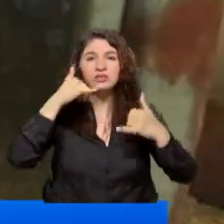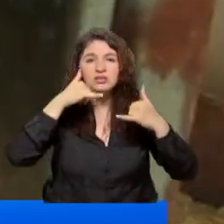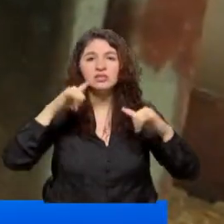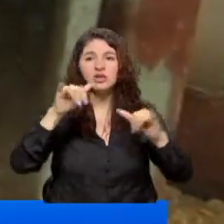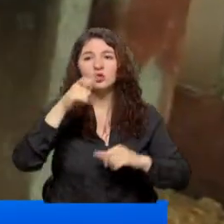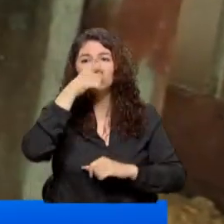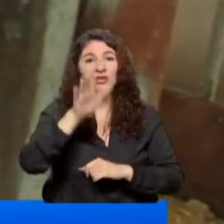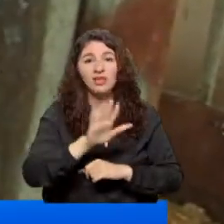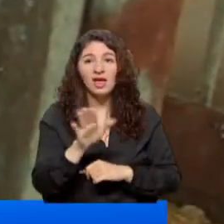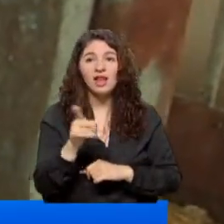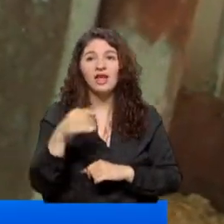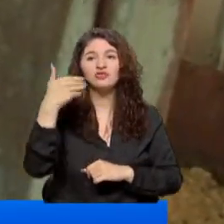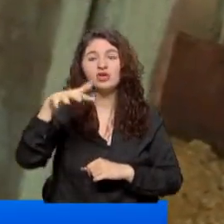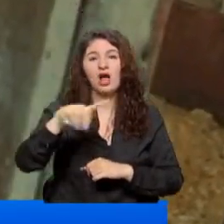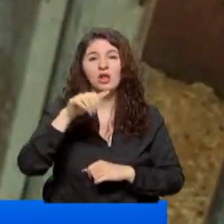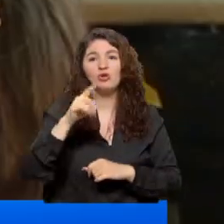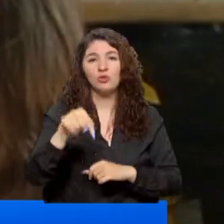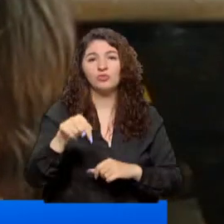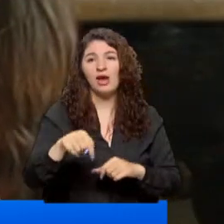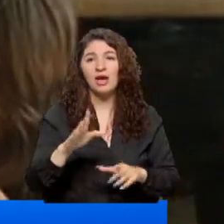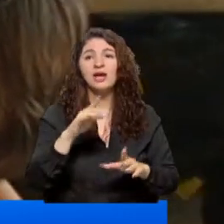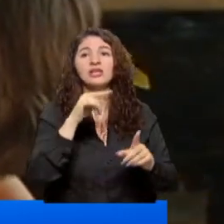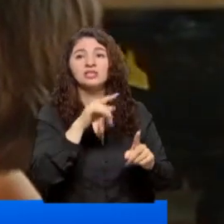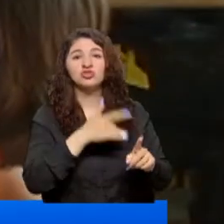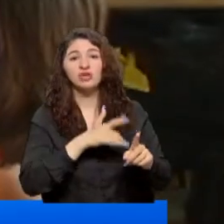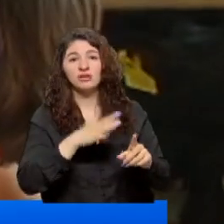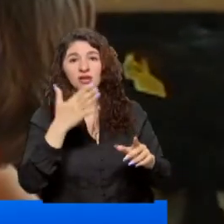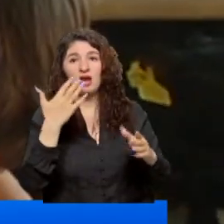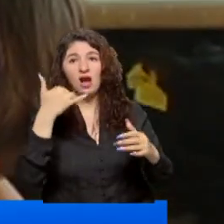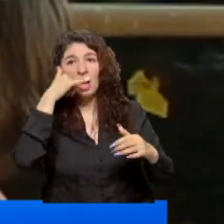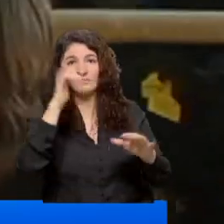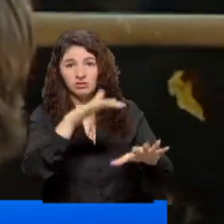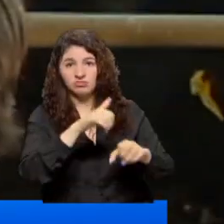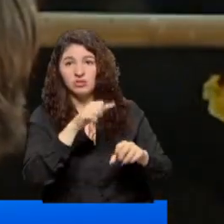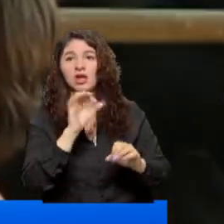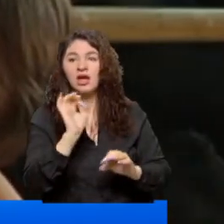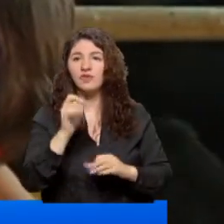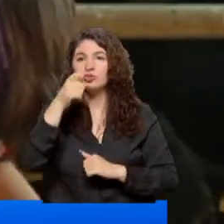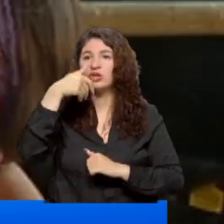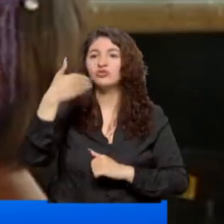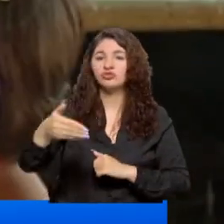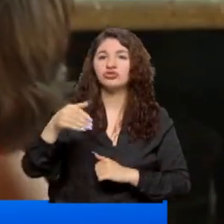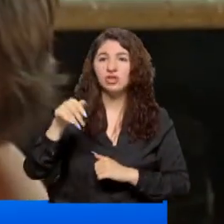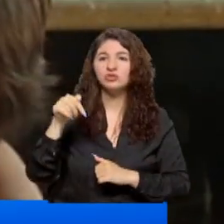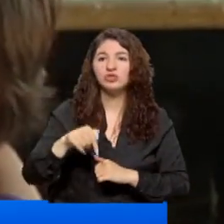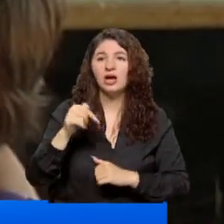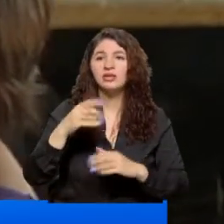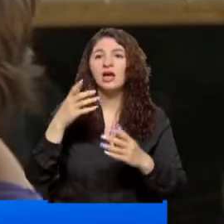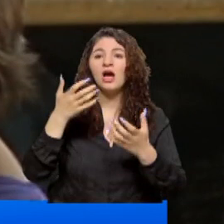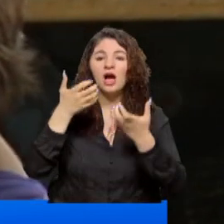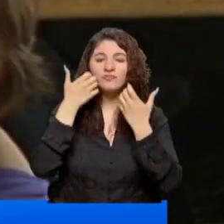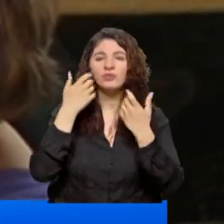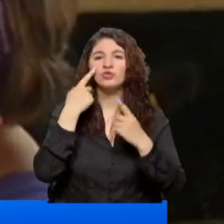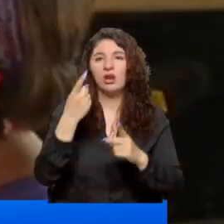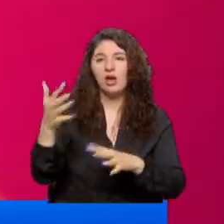kıyım İnekler Türk değil ithal geliyor ülkeye Siz canlı hayvan mı ithal ediyorsunuz Evet yurt dışında şu anda beşlik